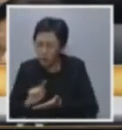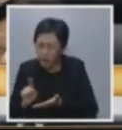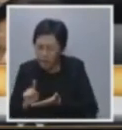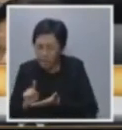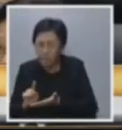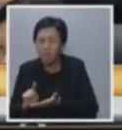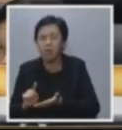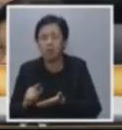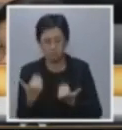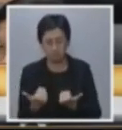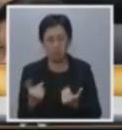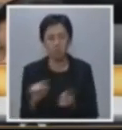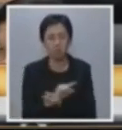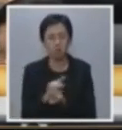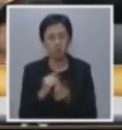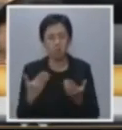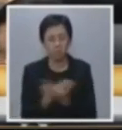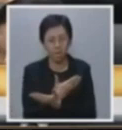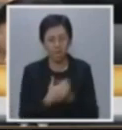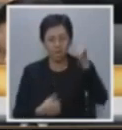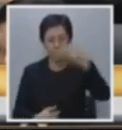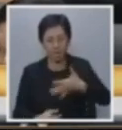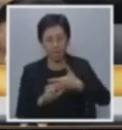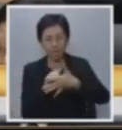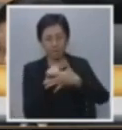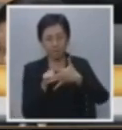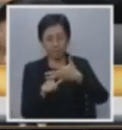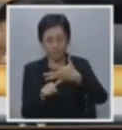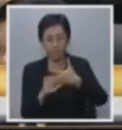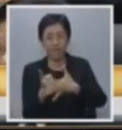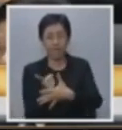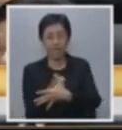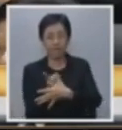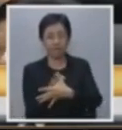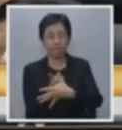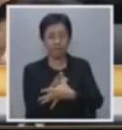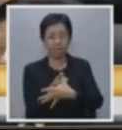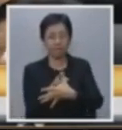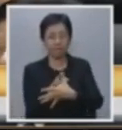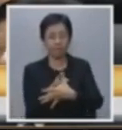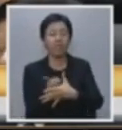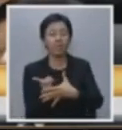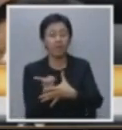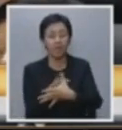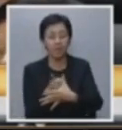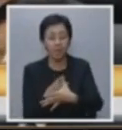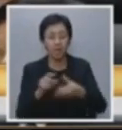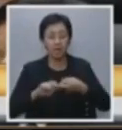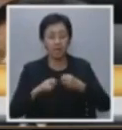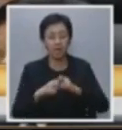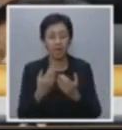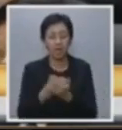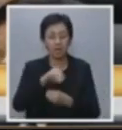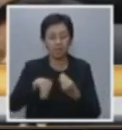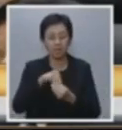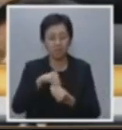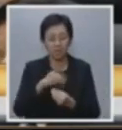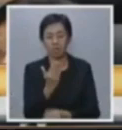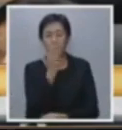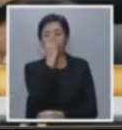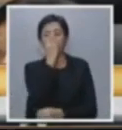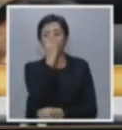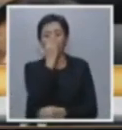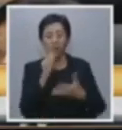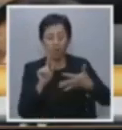ปลี่ยนไปอย่างมากอย่างน้อยที่สุดใน5เรื่องด้วยกันเรื่องแรกก็คือสถานการณ์ปัญหาเศรษฐกิจเฉพาะหน้า